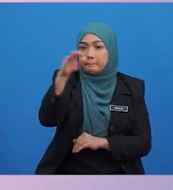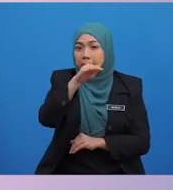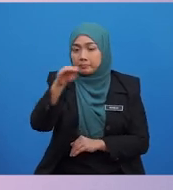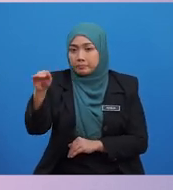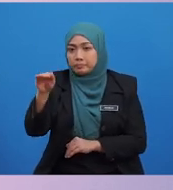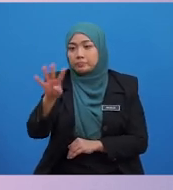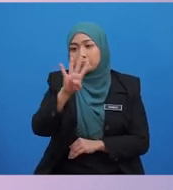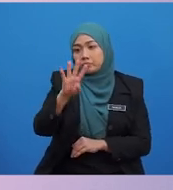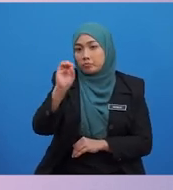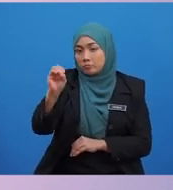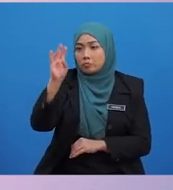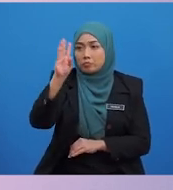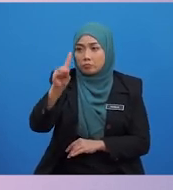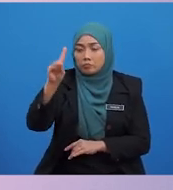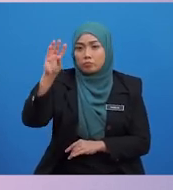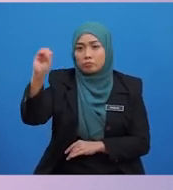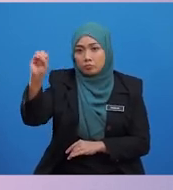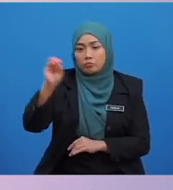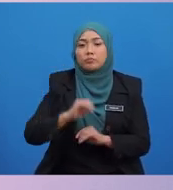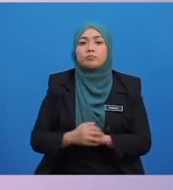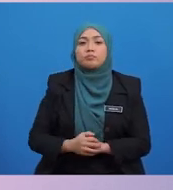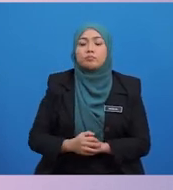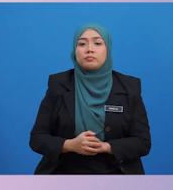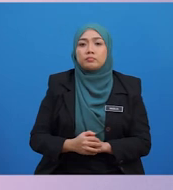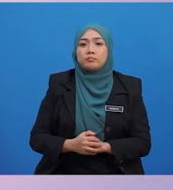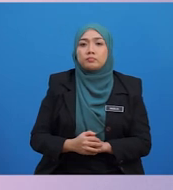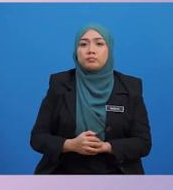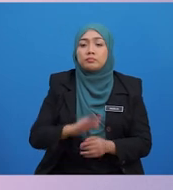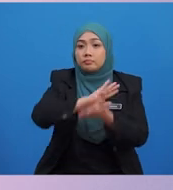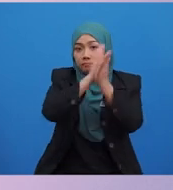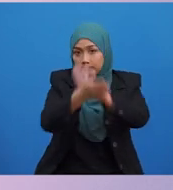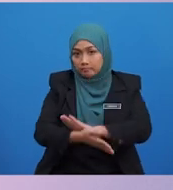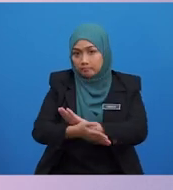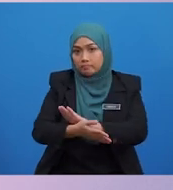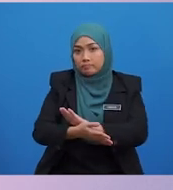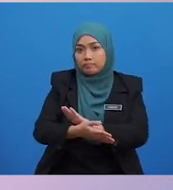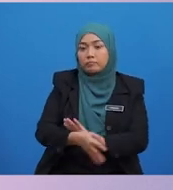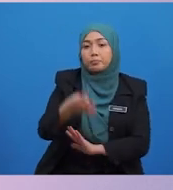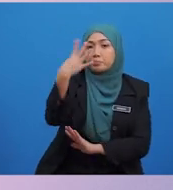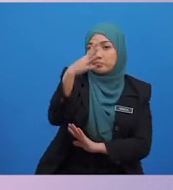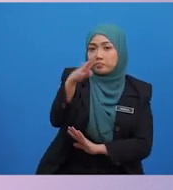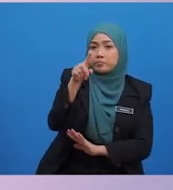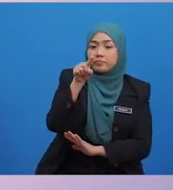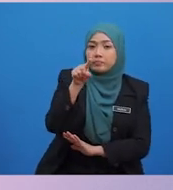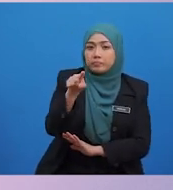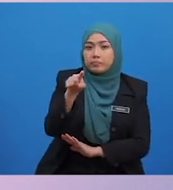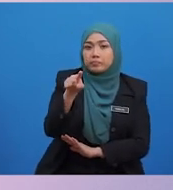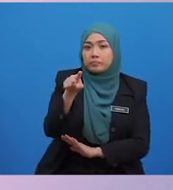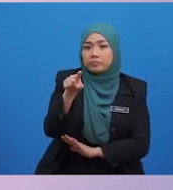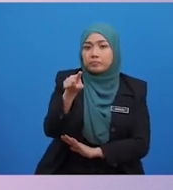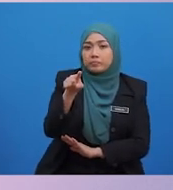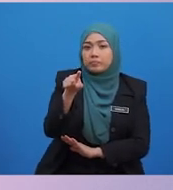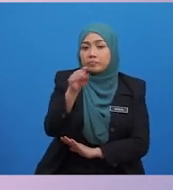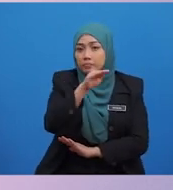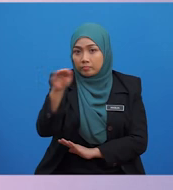7rajaqq sama dengan 14 persen 40 dagang manipulasi kannya isi